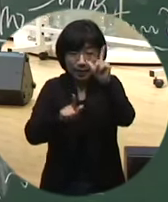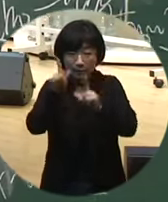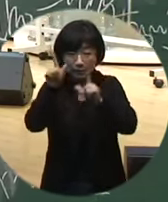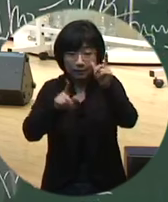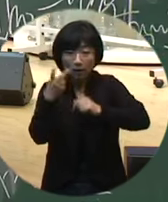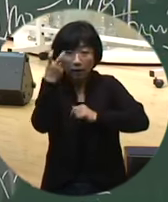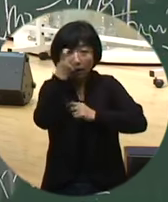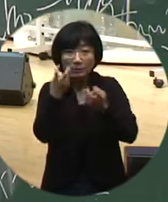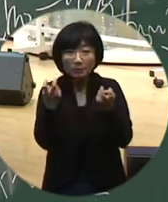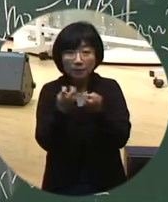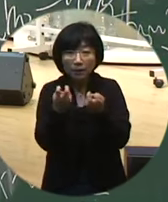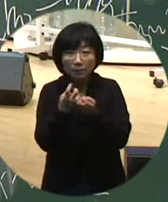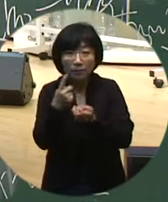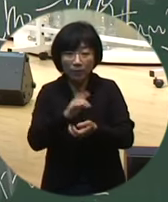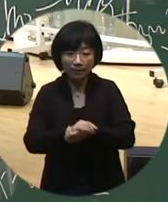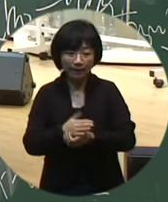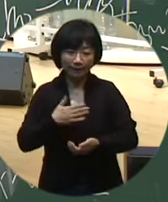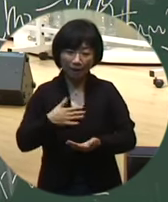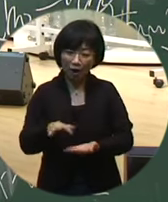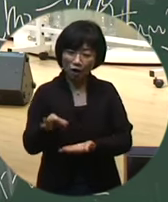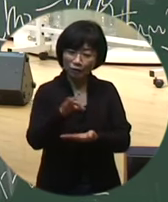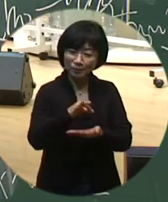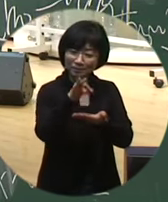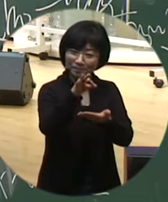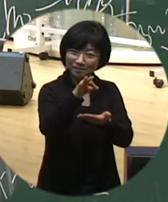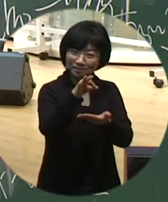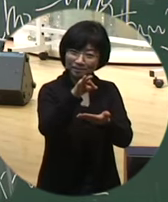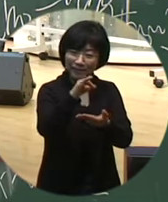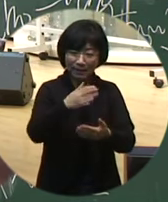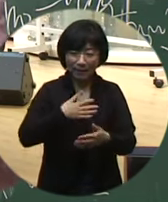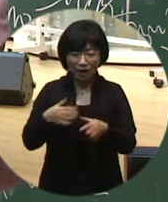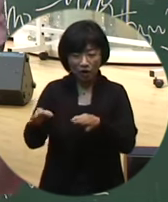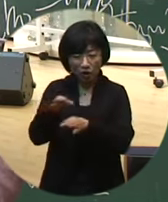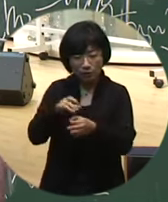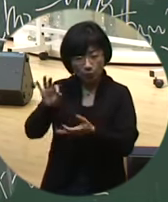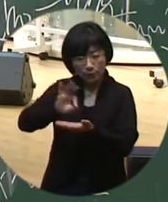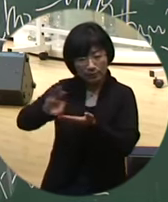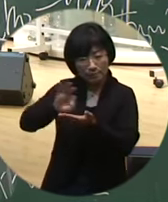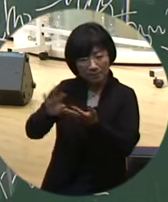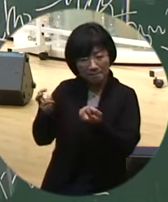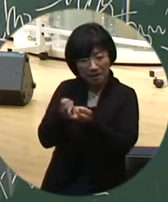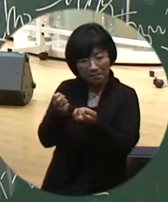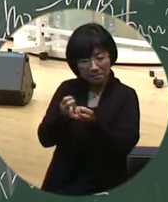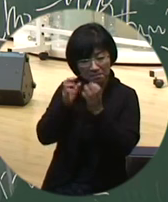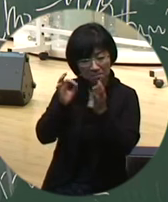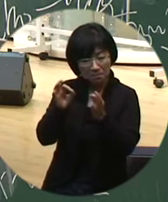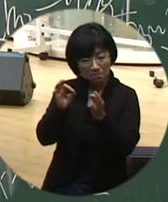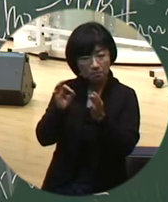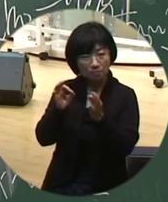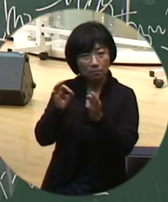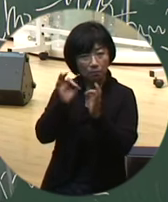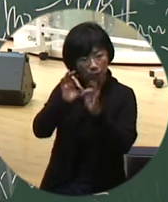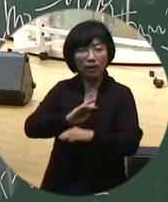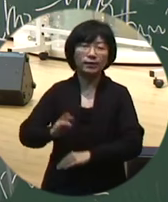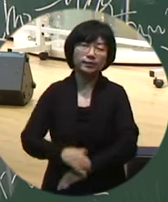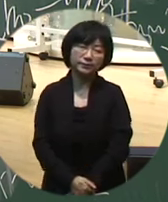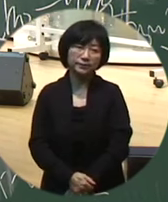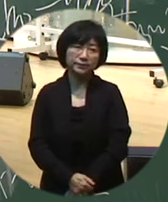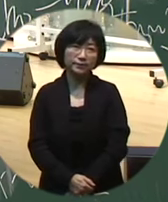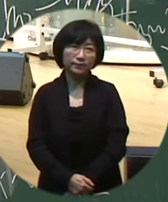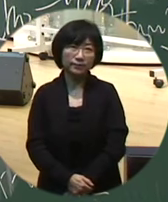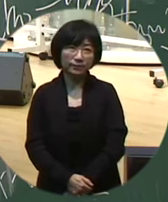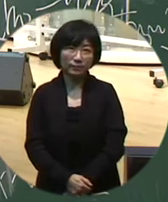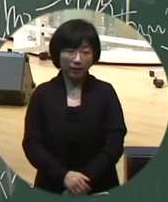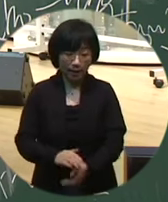뭐냐면 나의 헌금관과 경제관이에요. The way for us to check the state of our spiritual state is for us to look at the way that we give our offering and our economy. 하나님의 것과